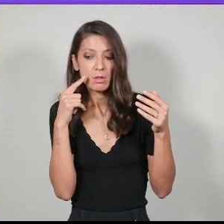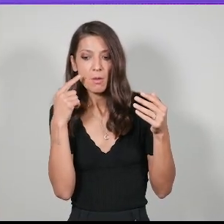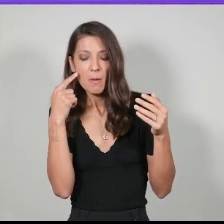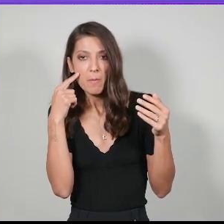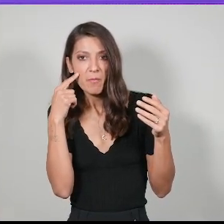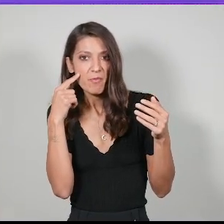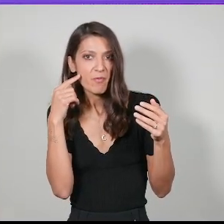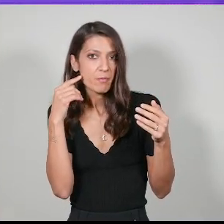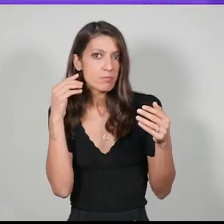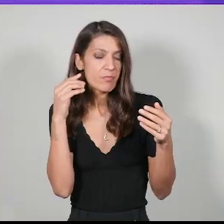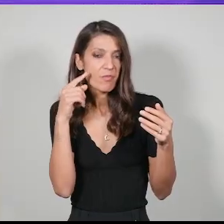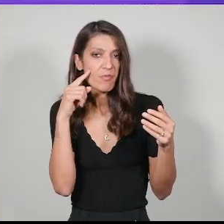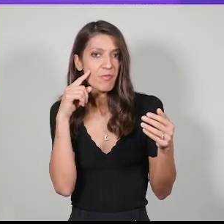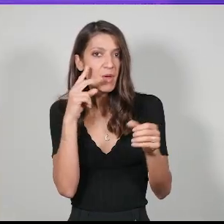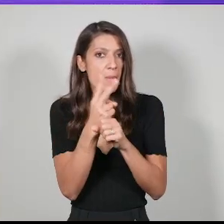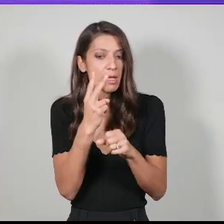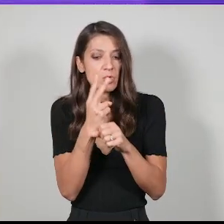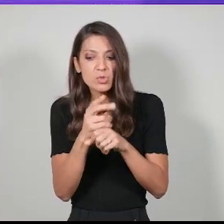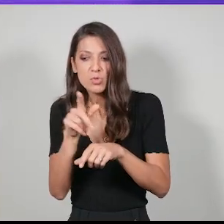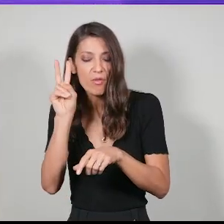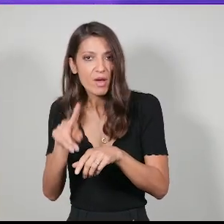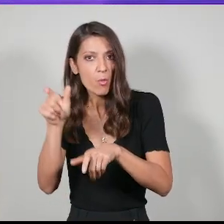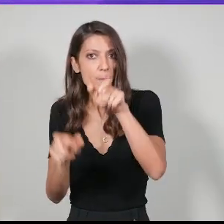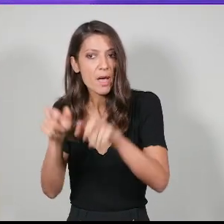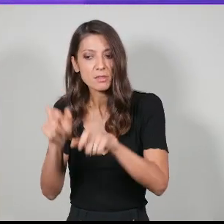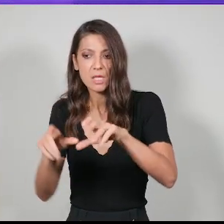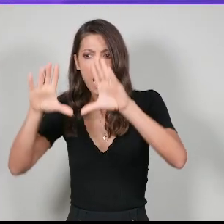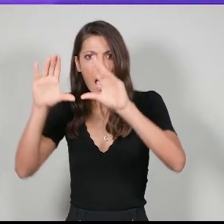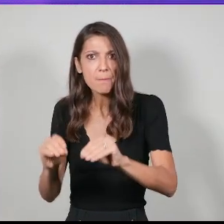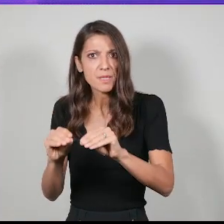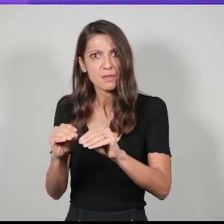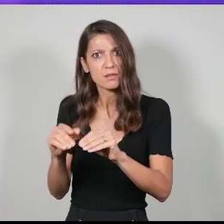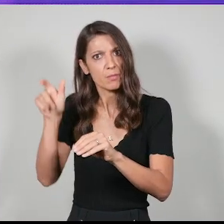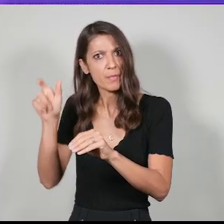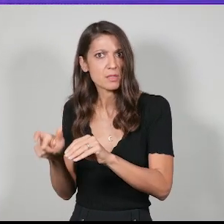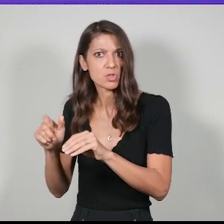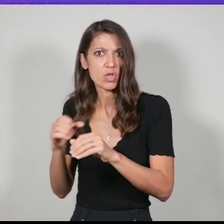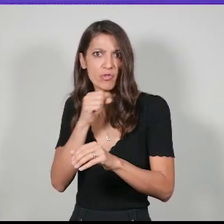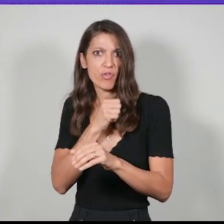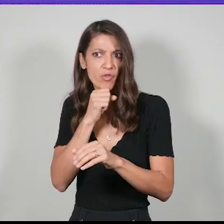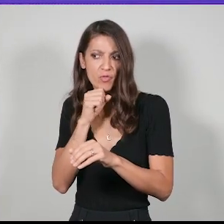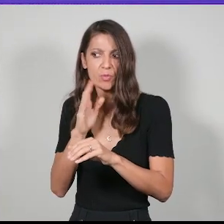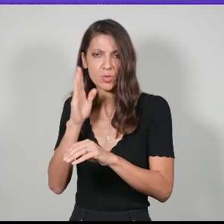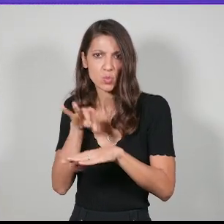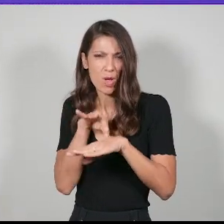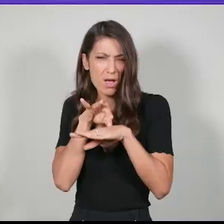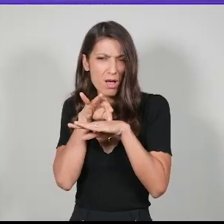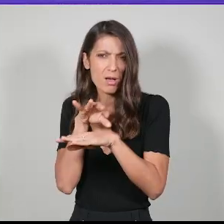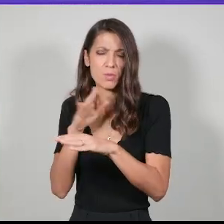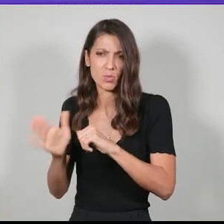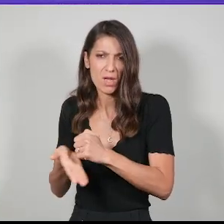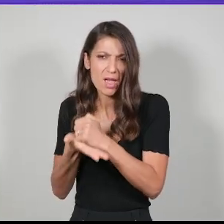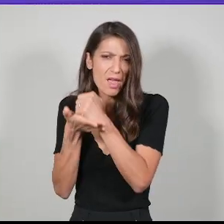qui sont voilà, en situation de cohabitation notamment ou de grande proximité avec des personnes qui sont en forte